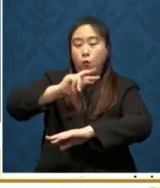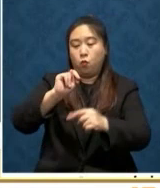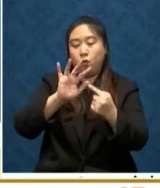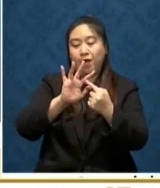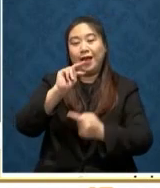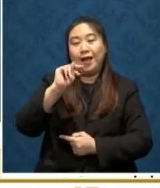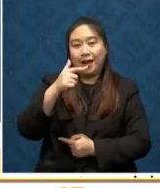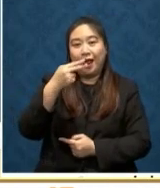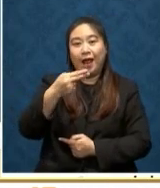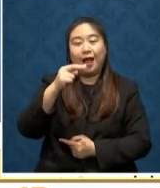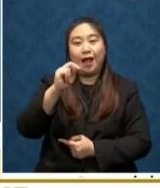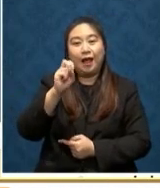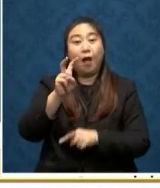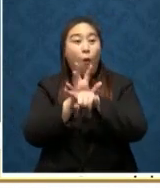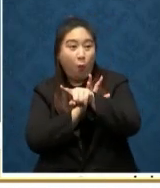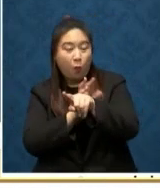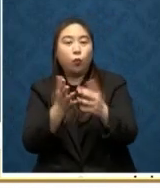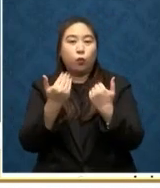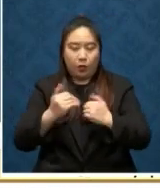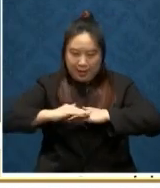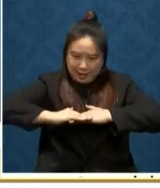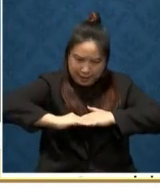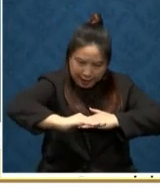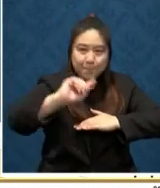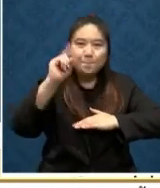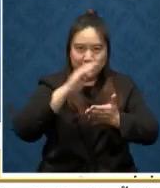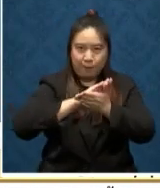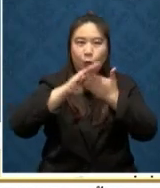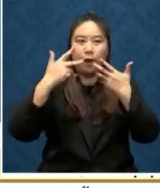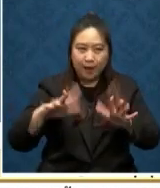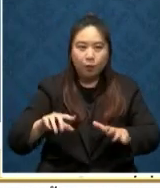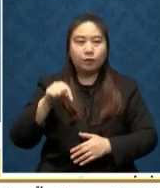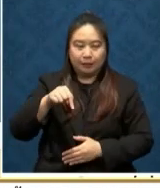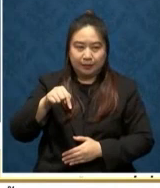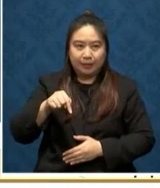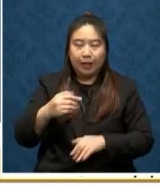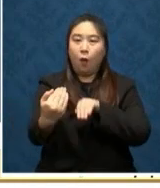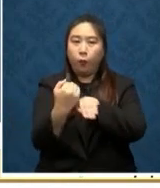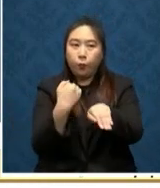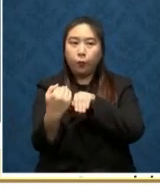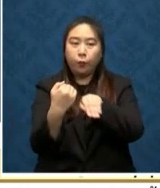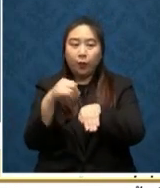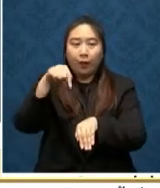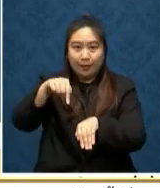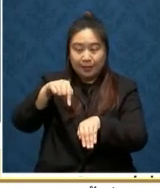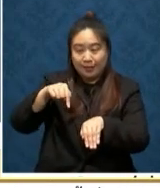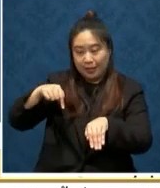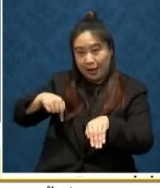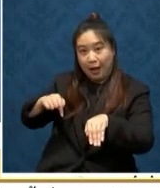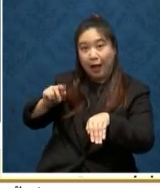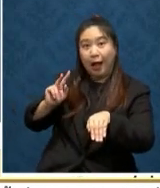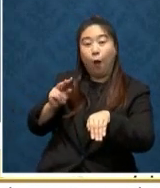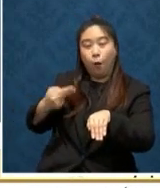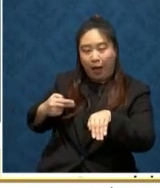้างเดิมตอนนี้มีการลผิวจารอจรใหม่เรีบร้อยแล้วก็เป็ถนนที่ใช้ในการสญจรจากเขาหลักเข้าสอำเภ